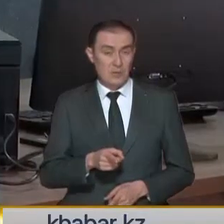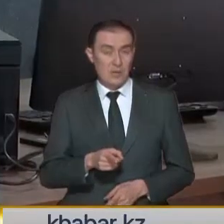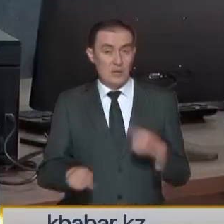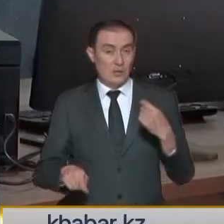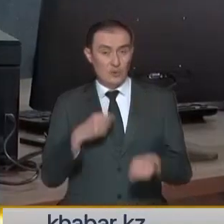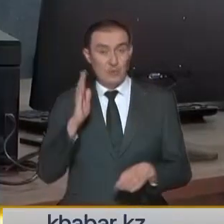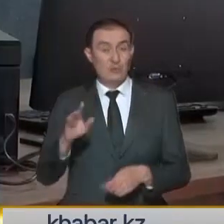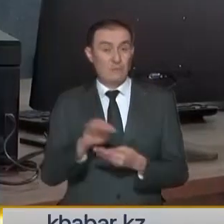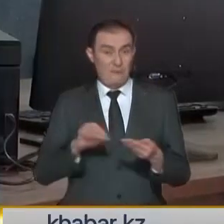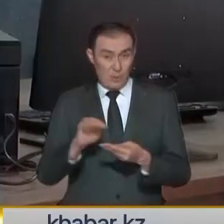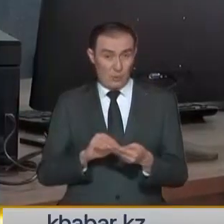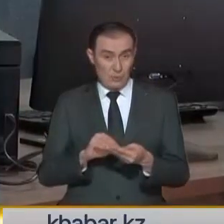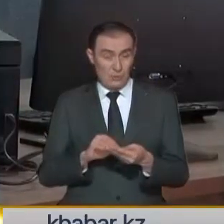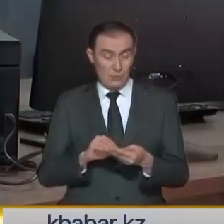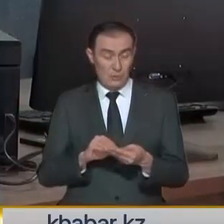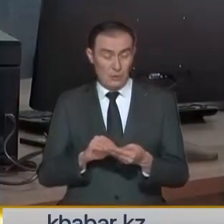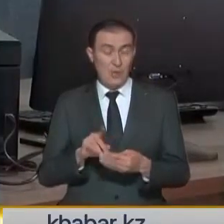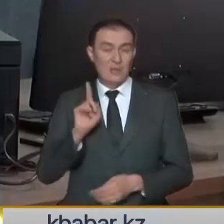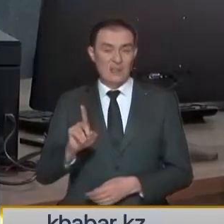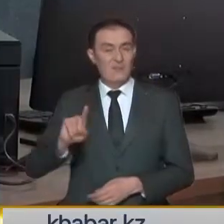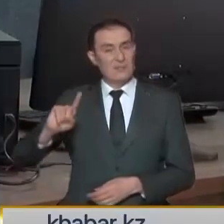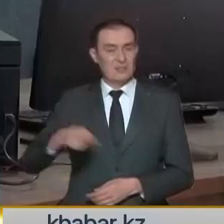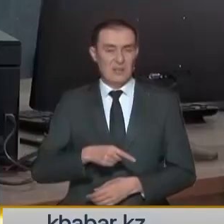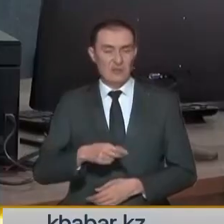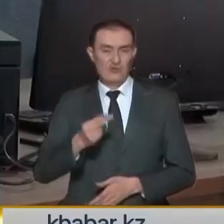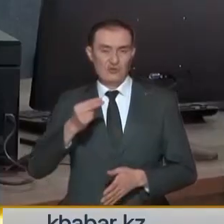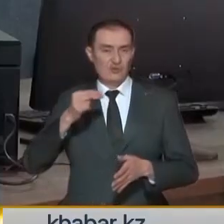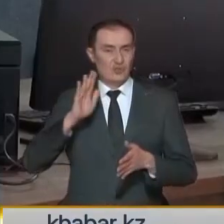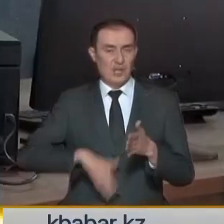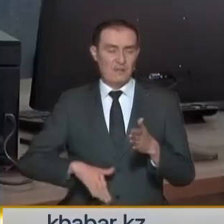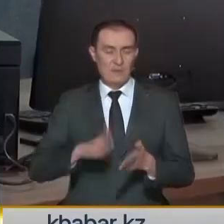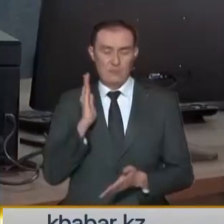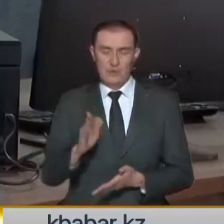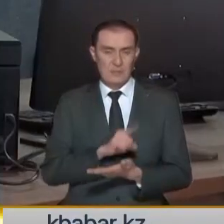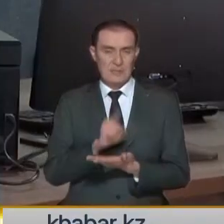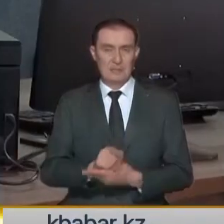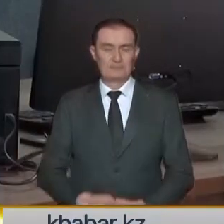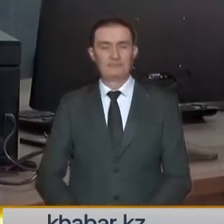правонарушение повторится, то взыскание денежным предусмотрено.